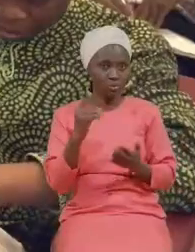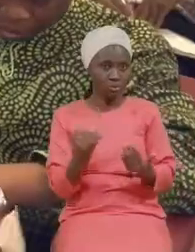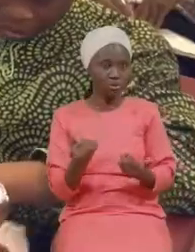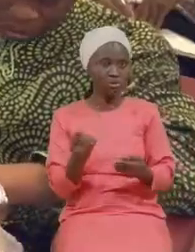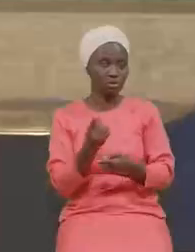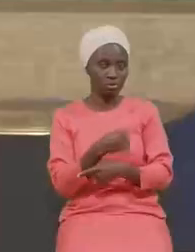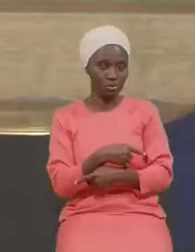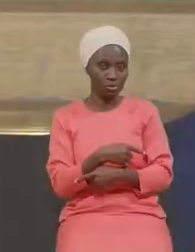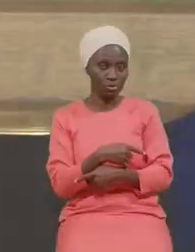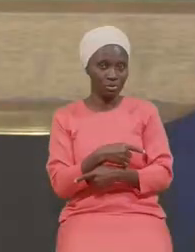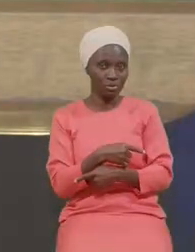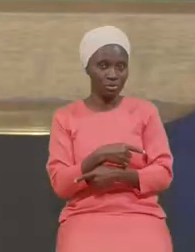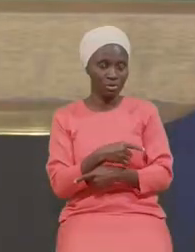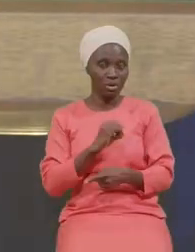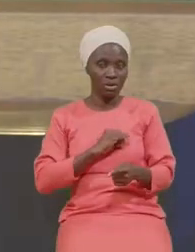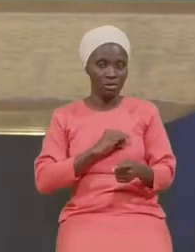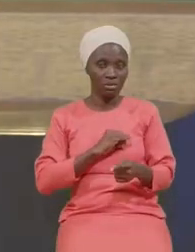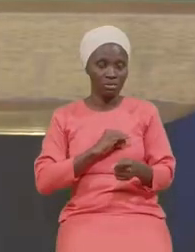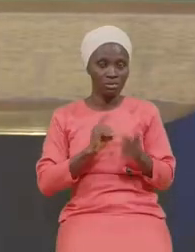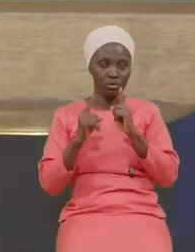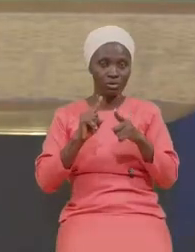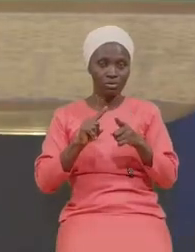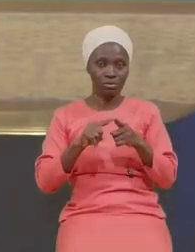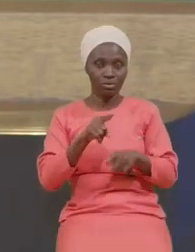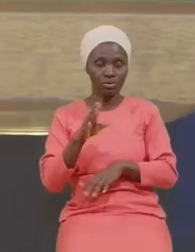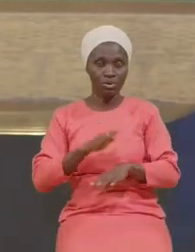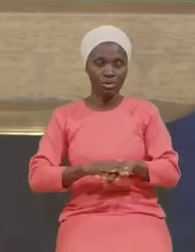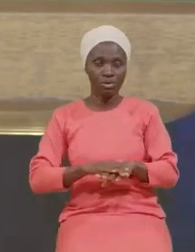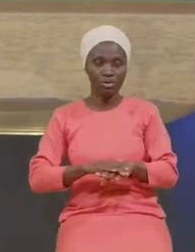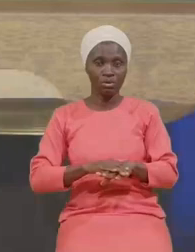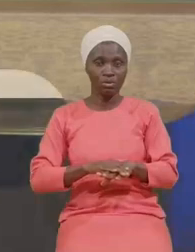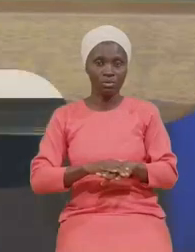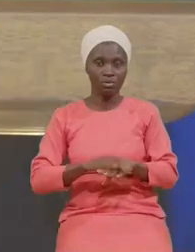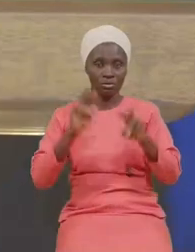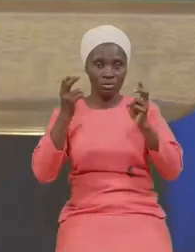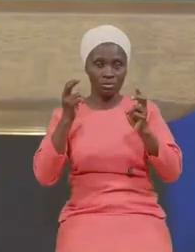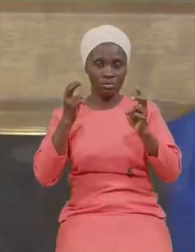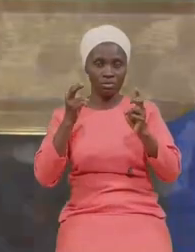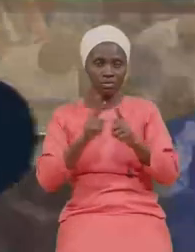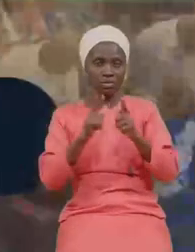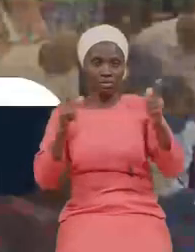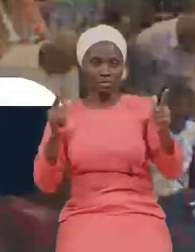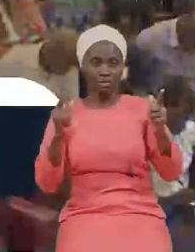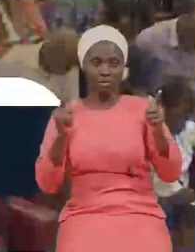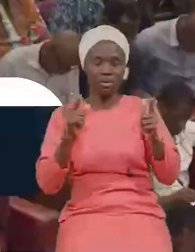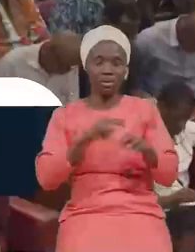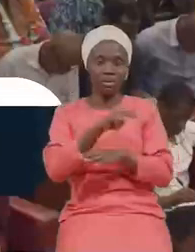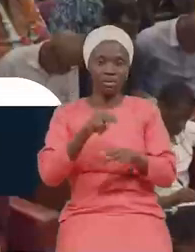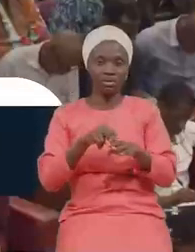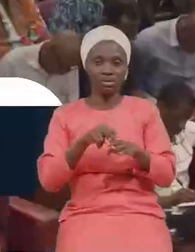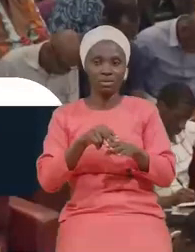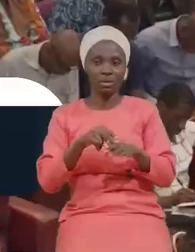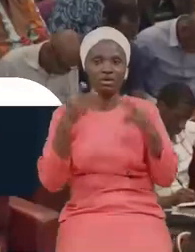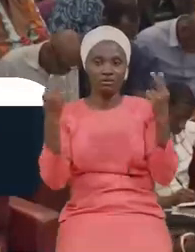de la victoire surnaturelle des serviteurs commissionnés de Dieu